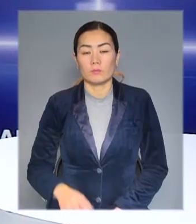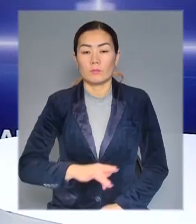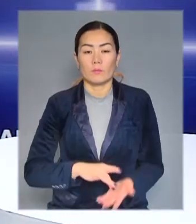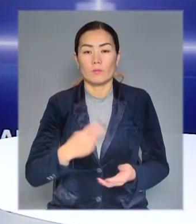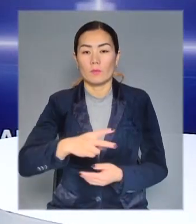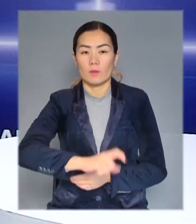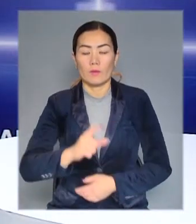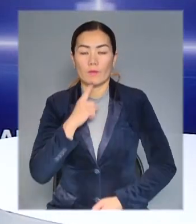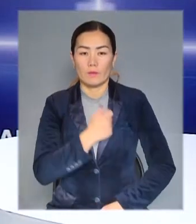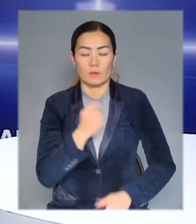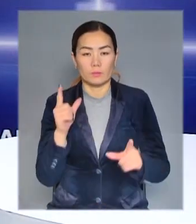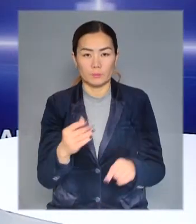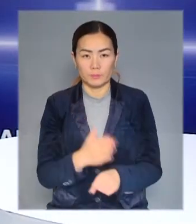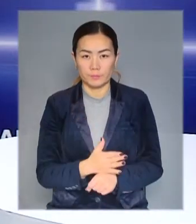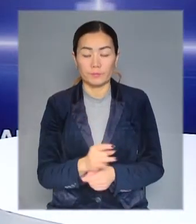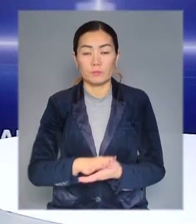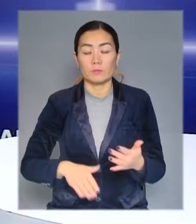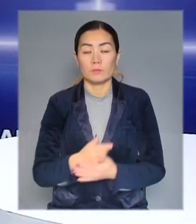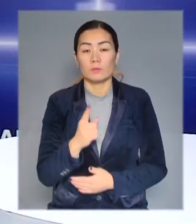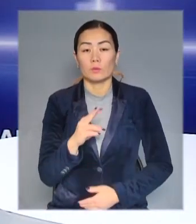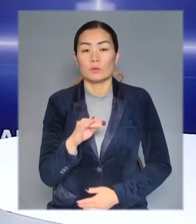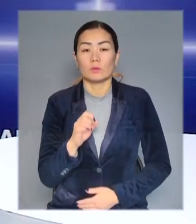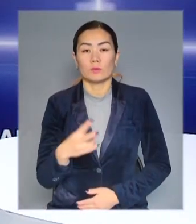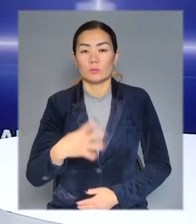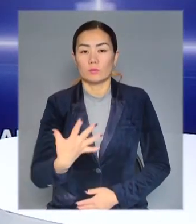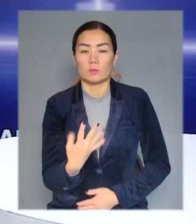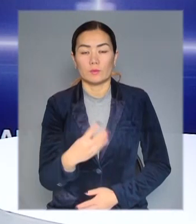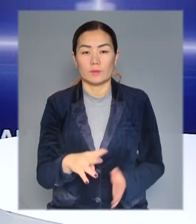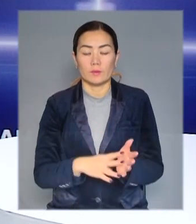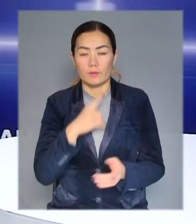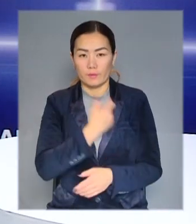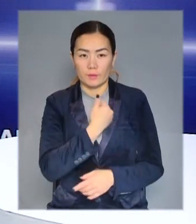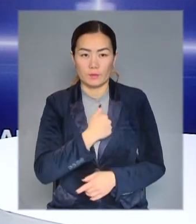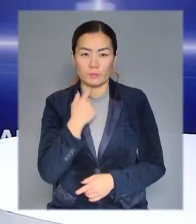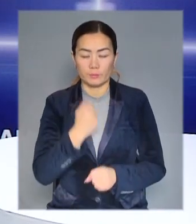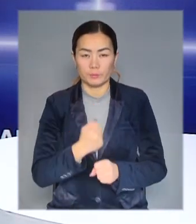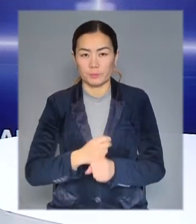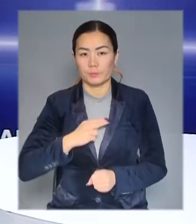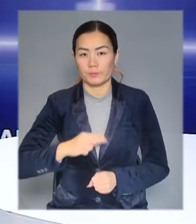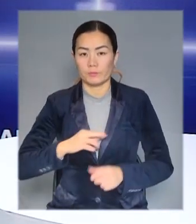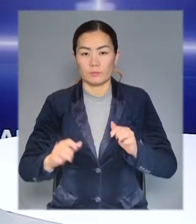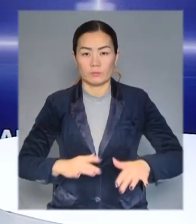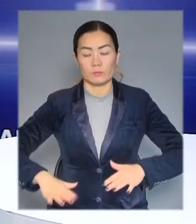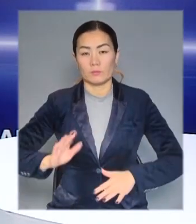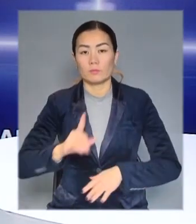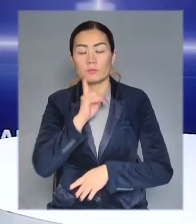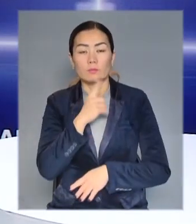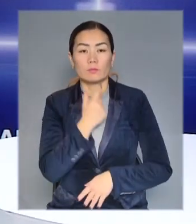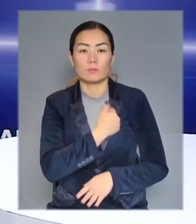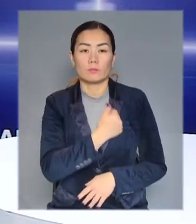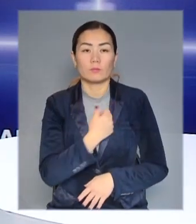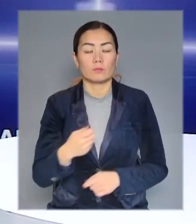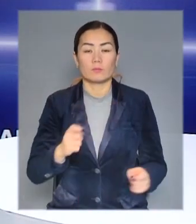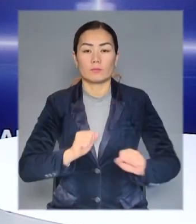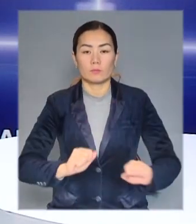Атыраулық 20 азамат әскерге аттанды. Олар енді Жаңаөзендегі 55-48 әскери бөлімінде отан алдындағы борышын өтейді. Жас сарбаздарды